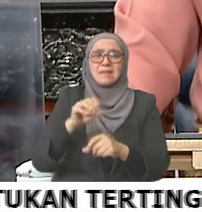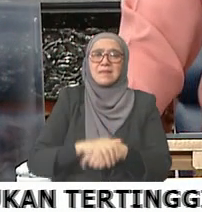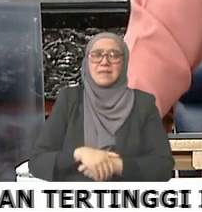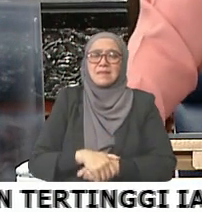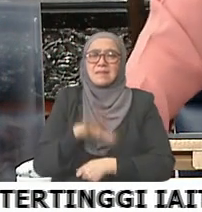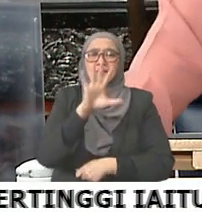bekerja